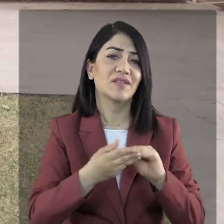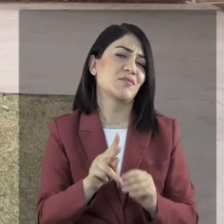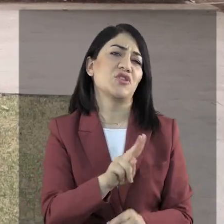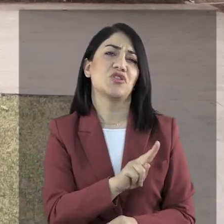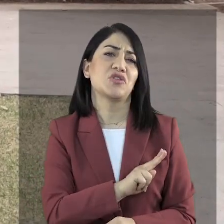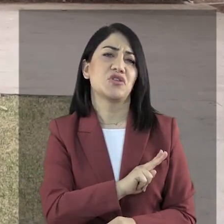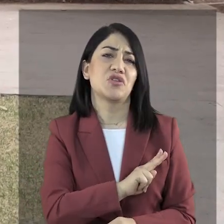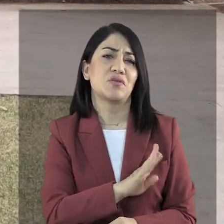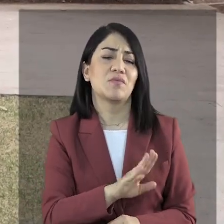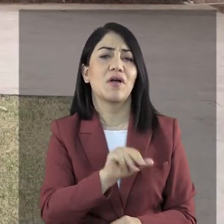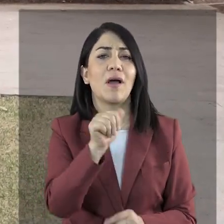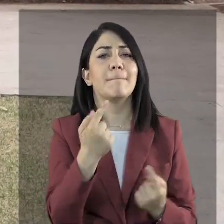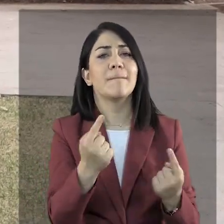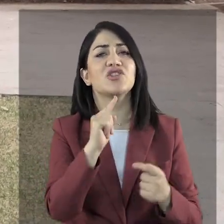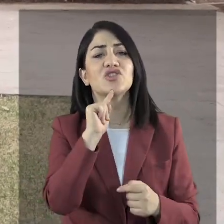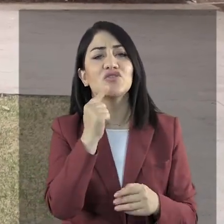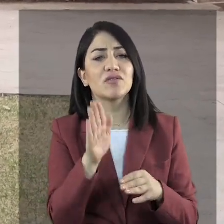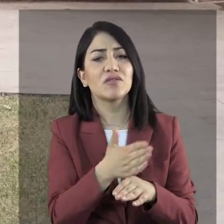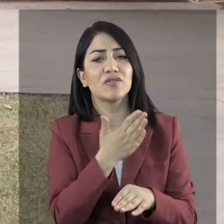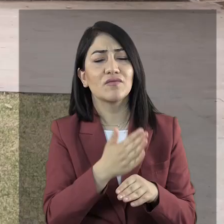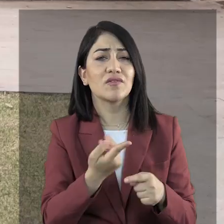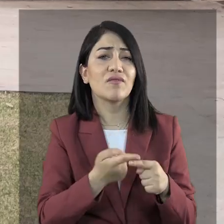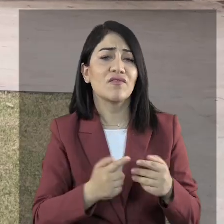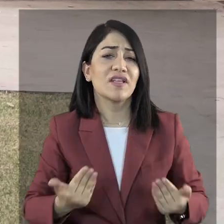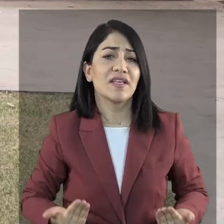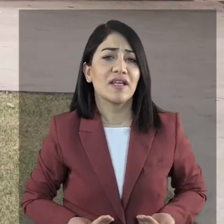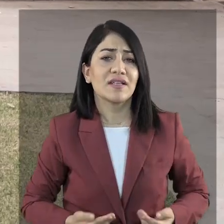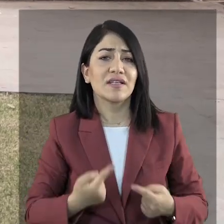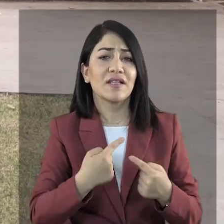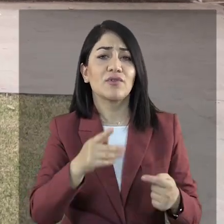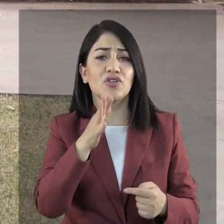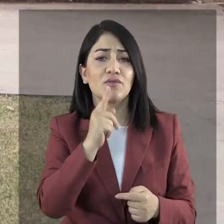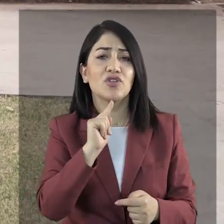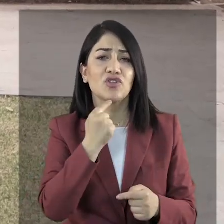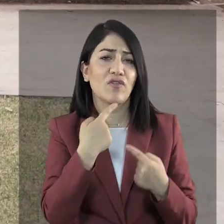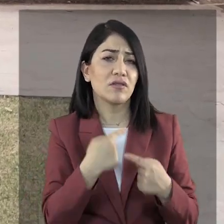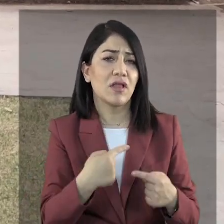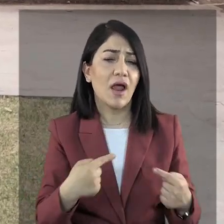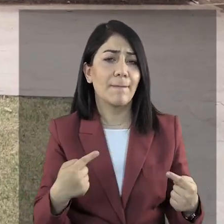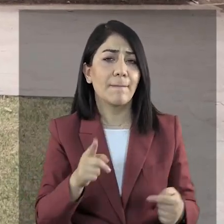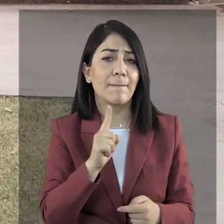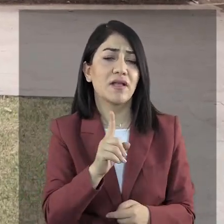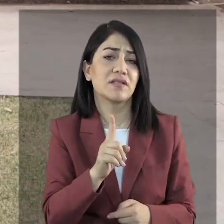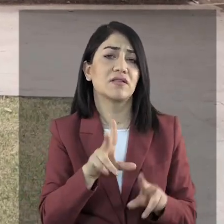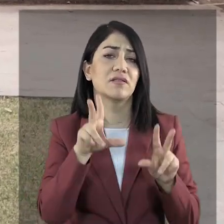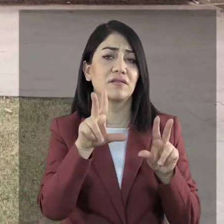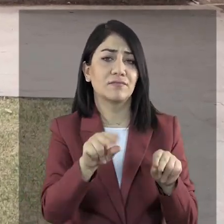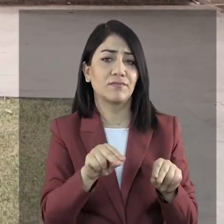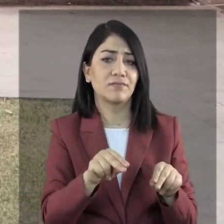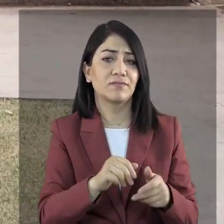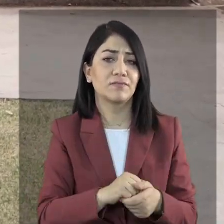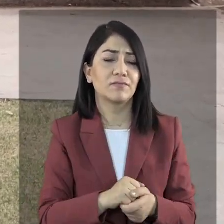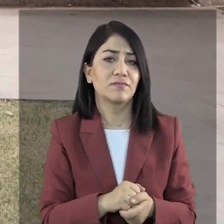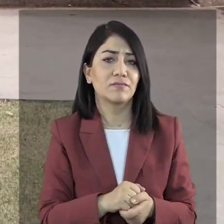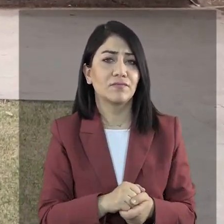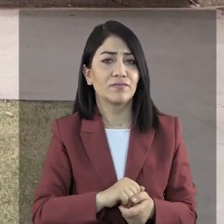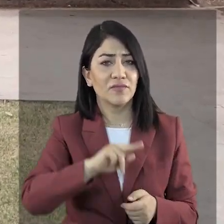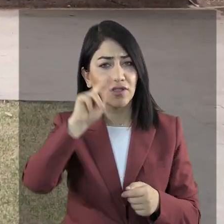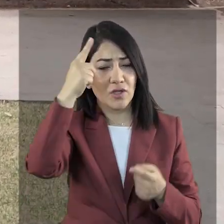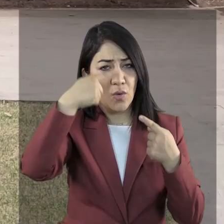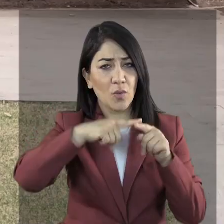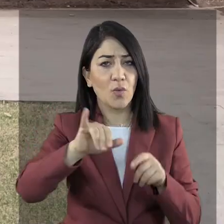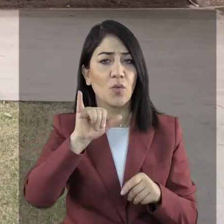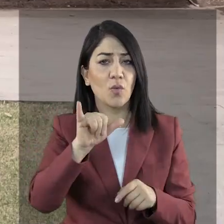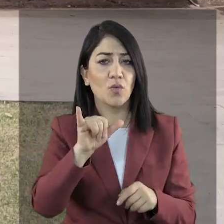Առհասարակ չեմ սիրում առանձնացնել ամենամեծ դժվարություններ, որովհետև կյանքի տարբեր փուլերում դժվարությունները տարբեր են, բայց երևի թե նշեմ